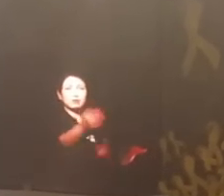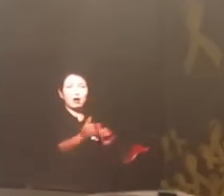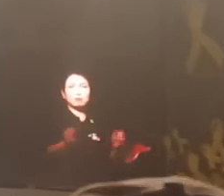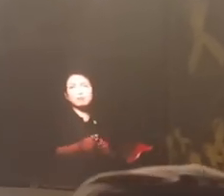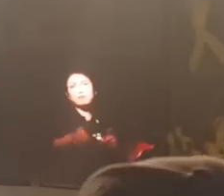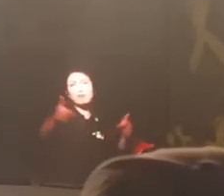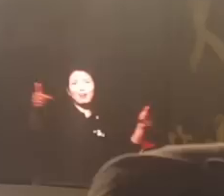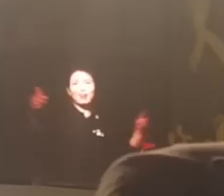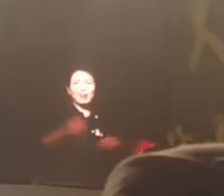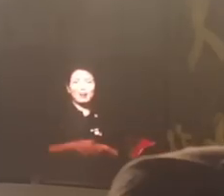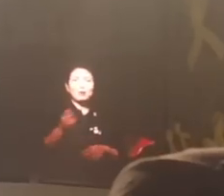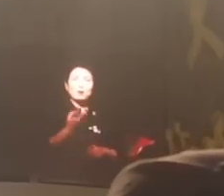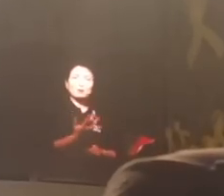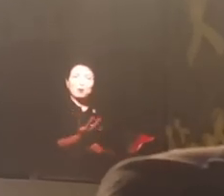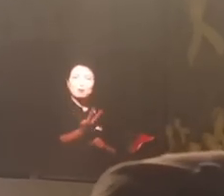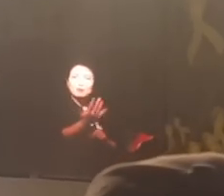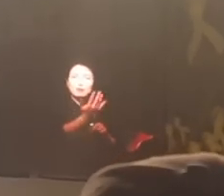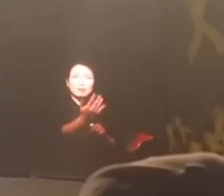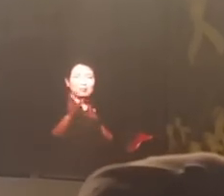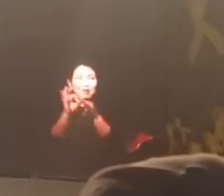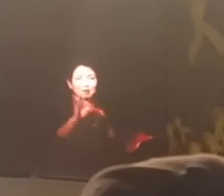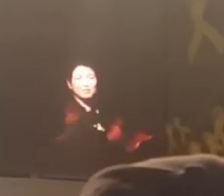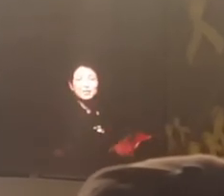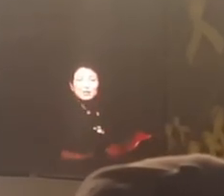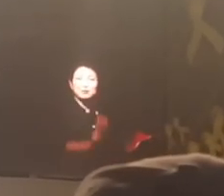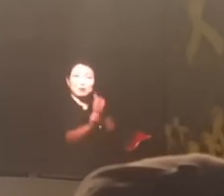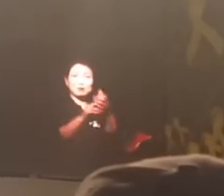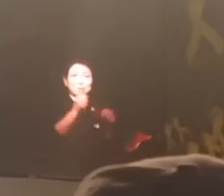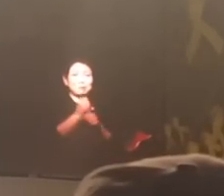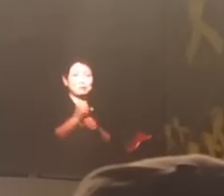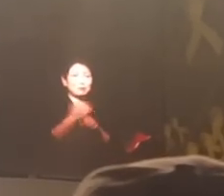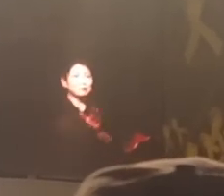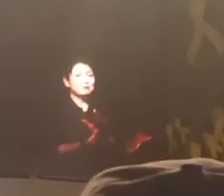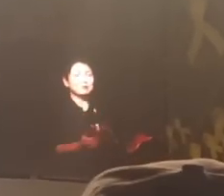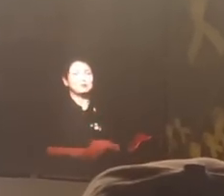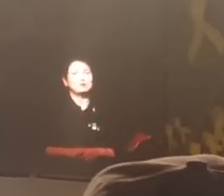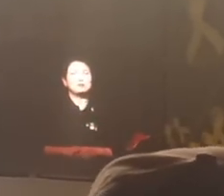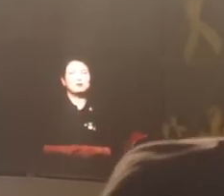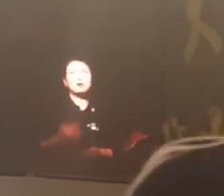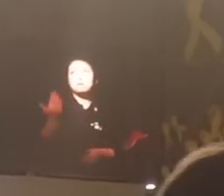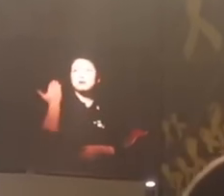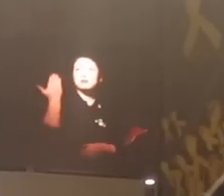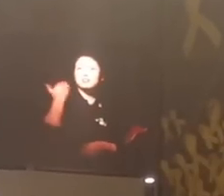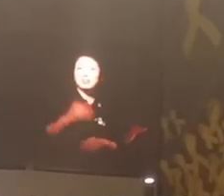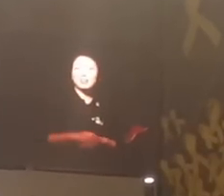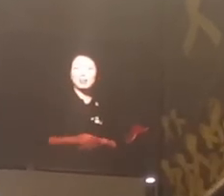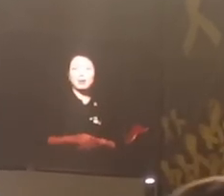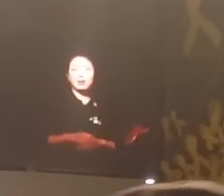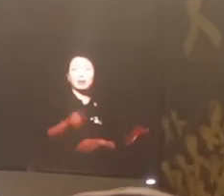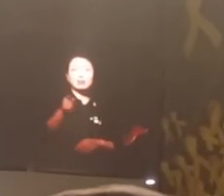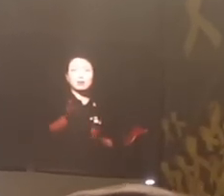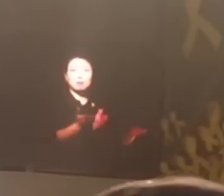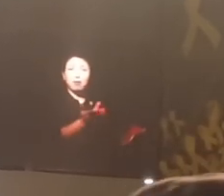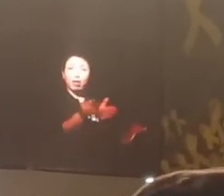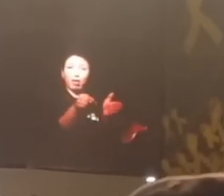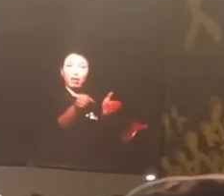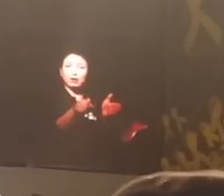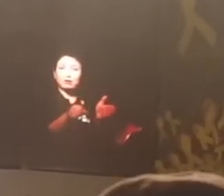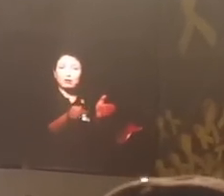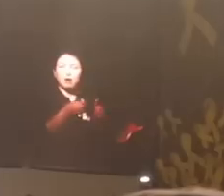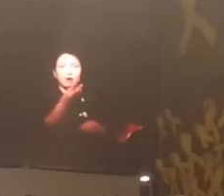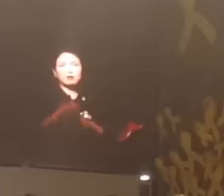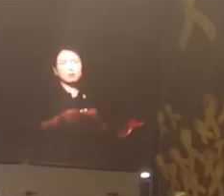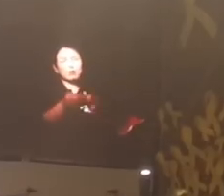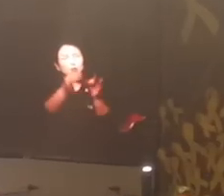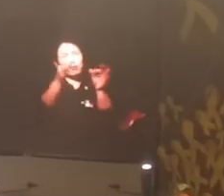많아졌고 그 촛불이 기적을 만들었어. 그리고 얼마 전엔 네가 타고 갔던 배가 3년